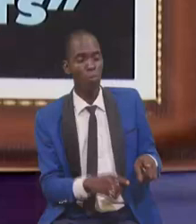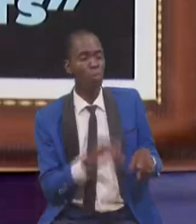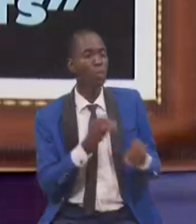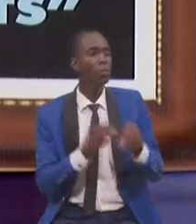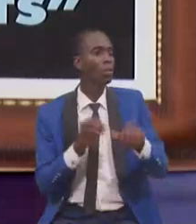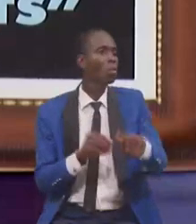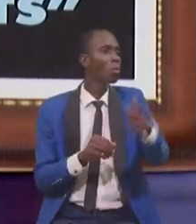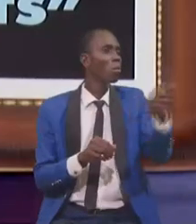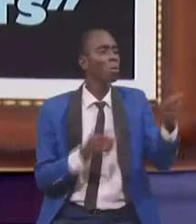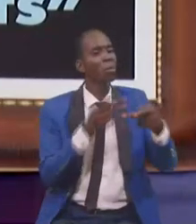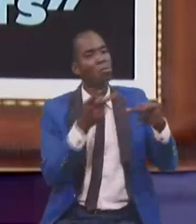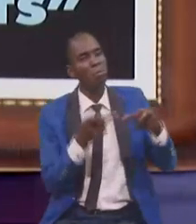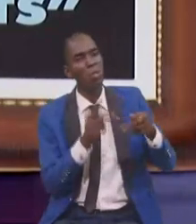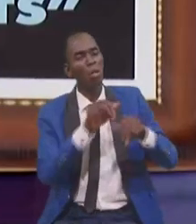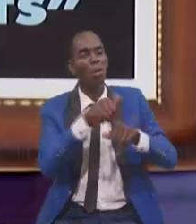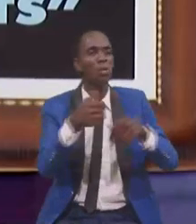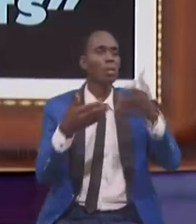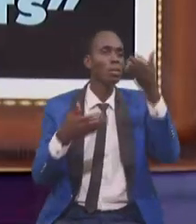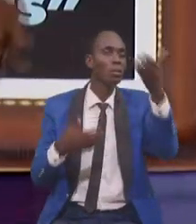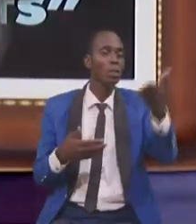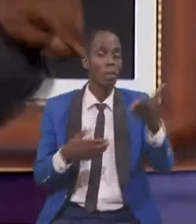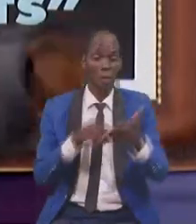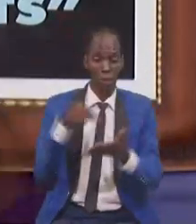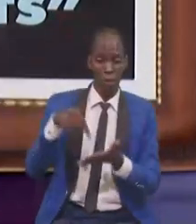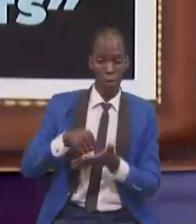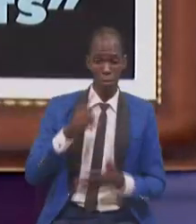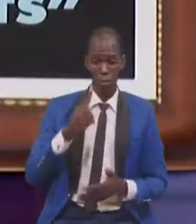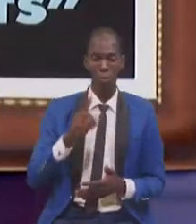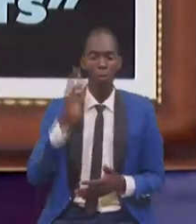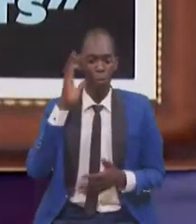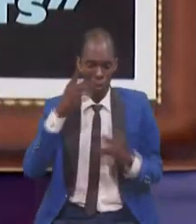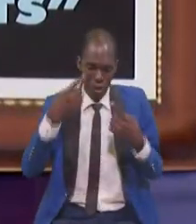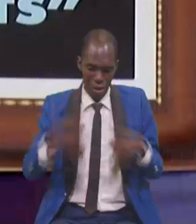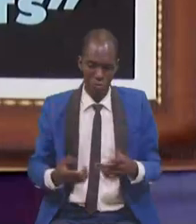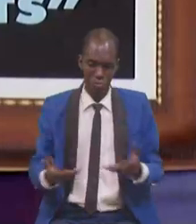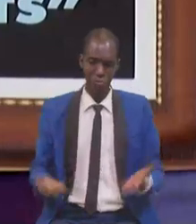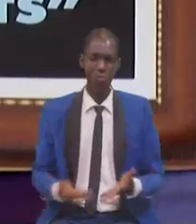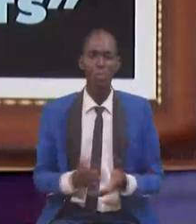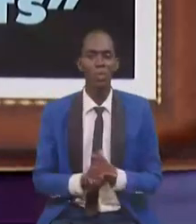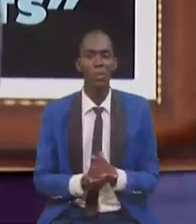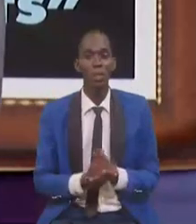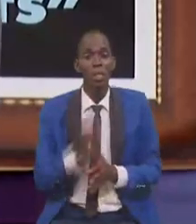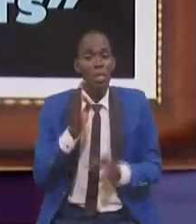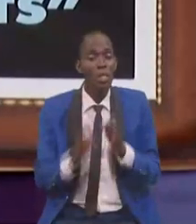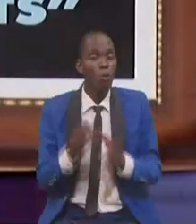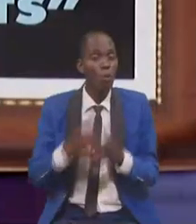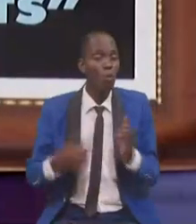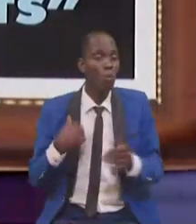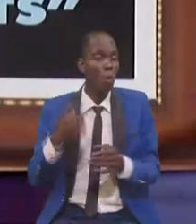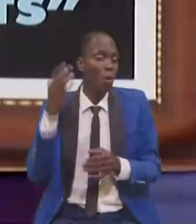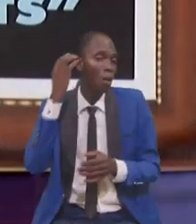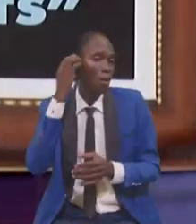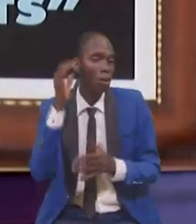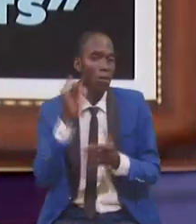produit dans ce lieu-là, à l'autre bord, ceci va se produire ici. Si ce que nous